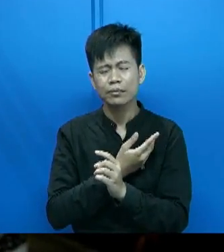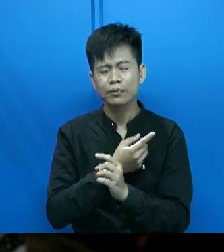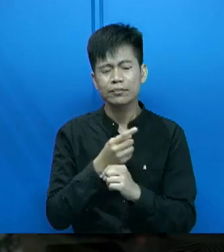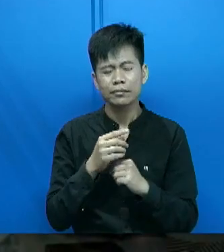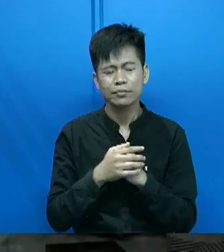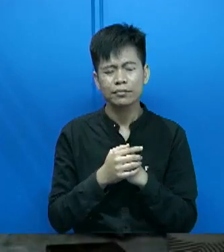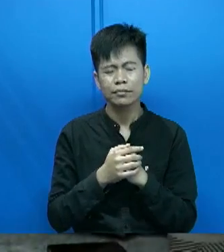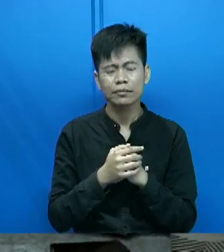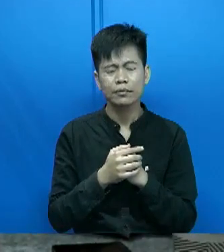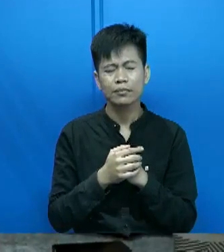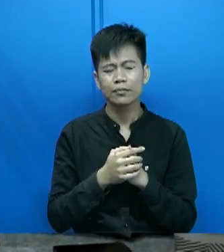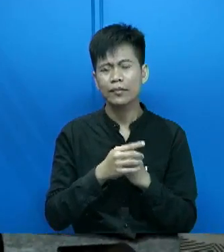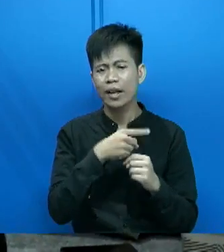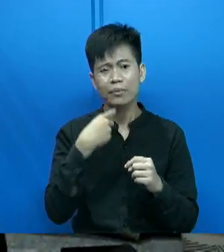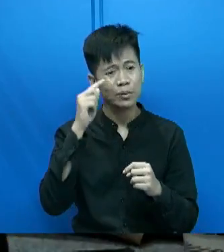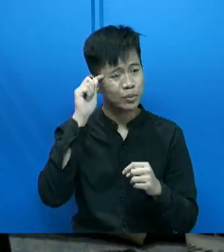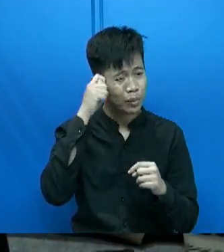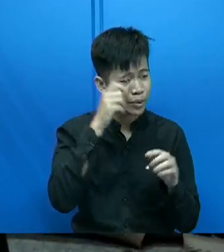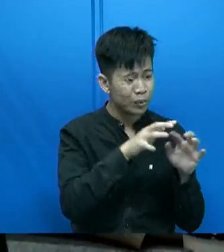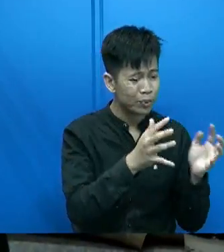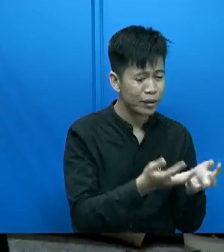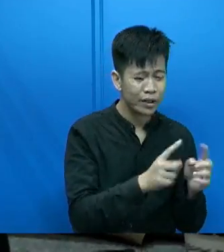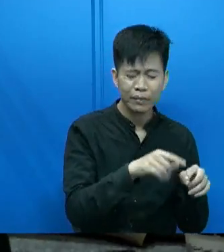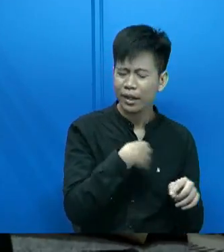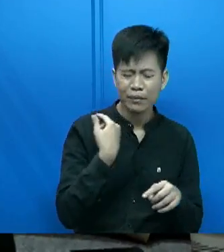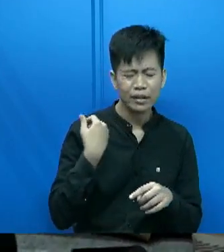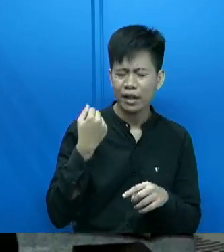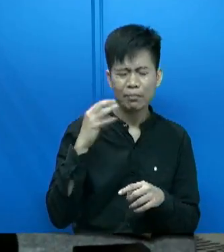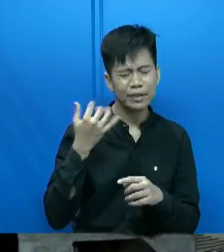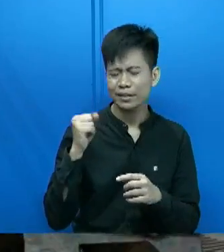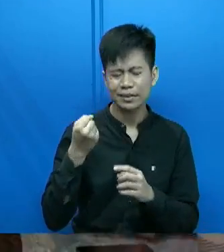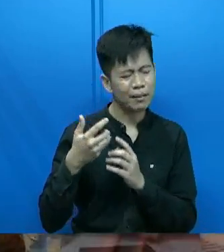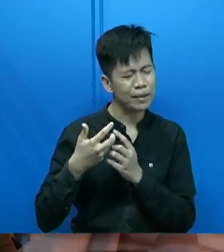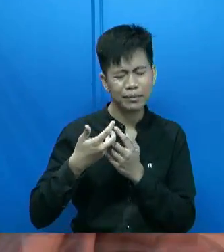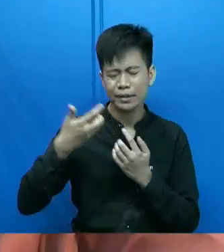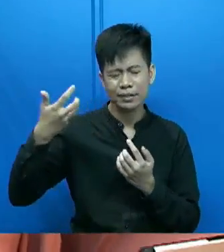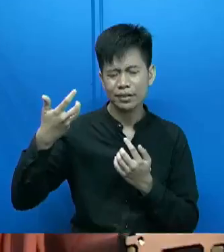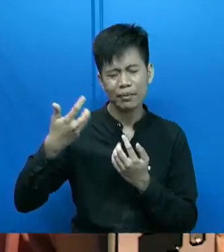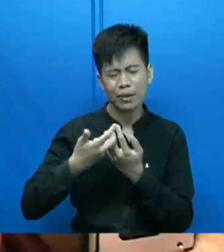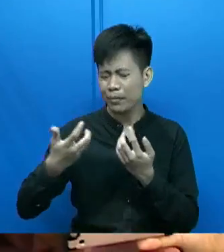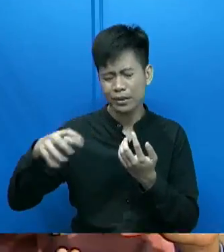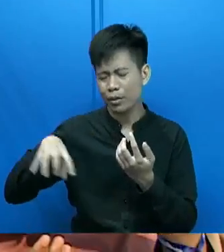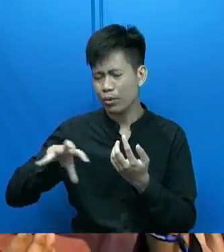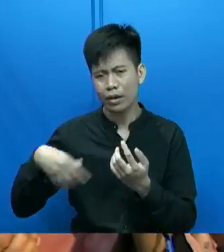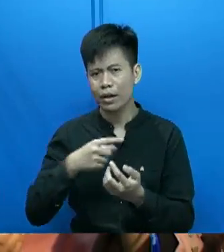dunia, tapi kami tidak sanggup ya Allah berpisah dengan keluarga kami ya Allah,